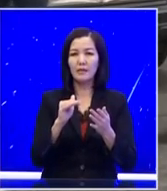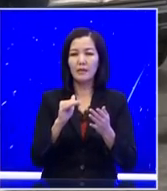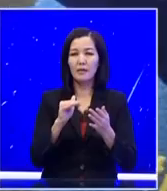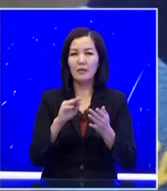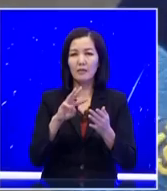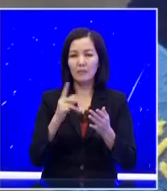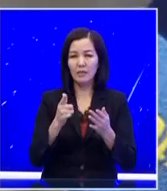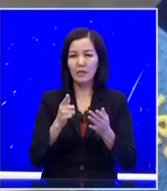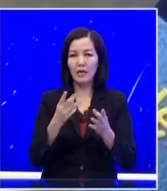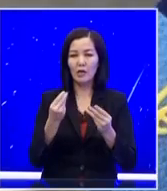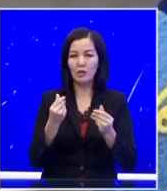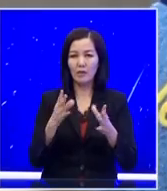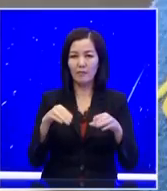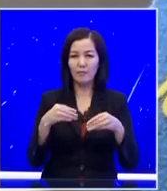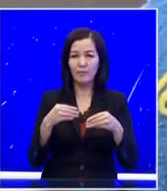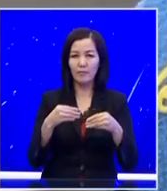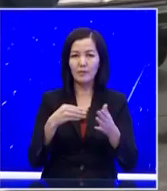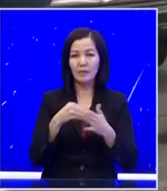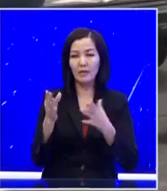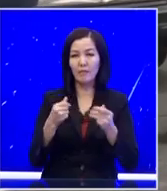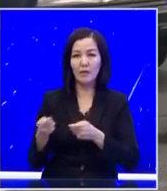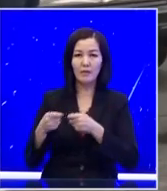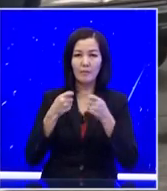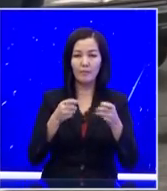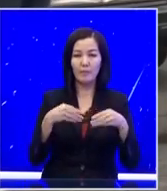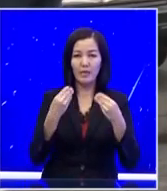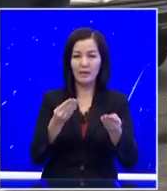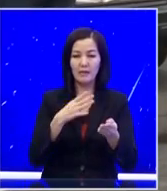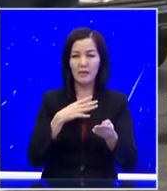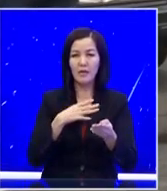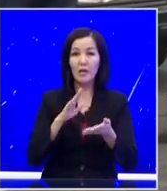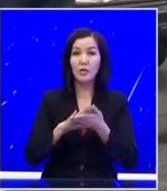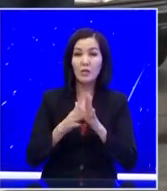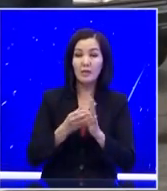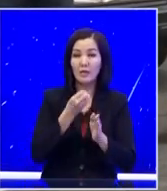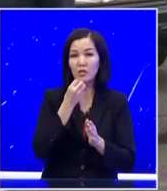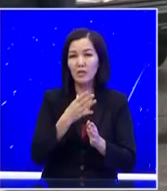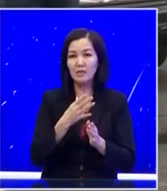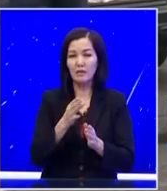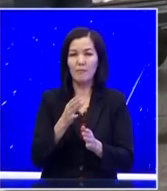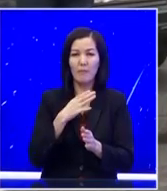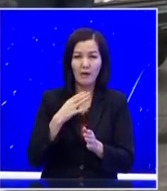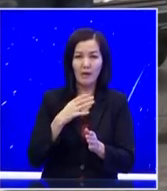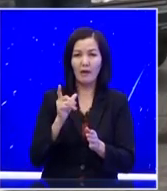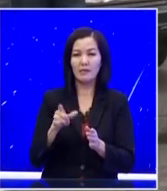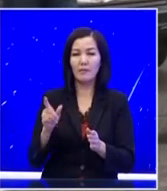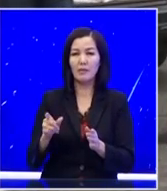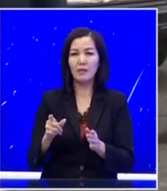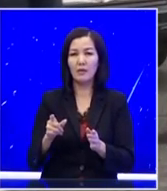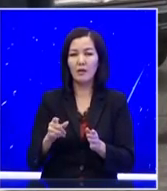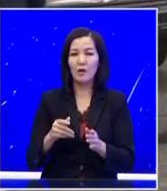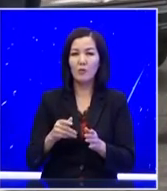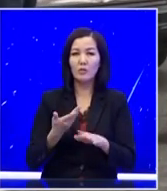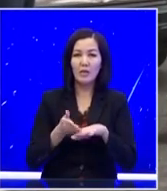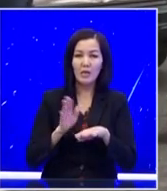көлемінде. Енді кәрі әркім өзінің азаматтығын білдіру керек, жағдайы жақсы. Мысалы, қалталы азаматтар осындай да